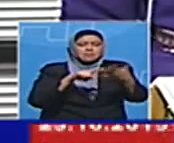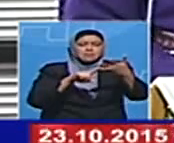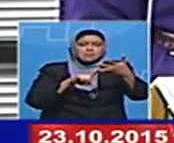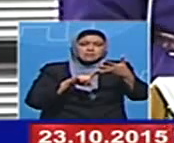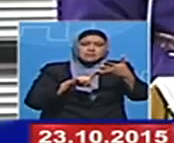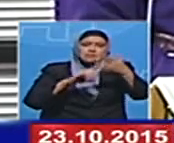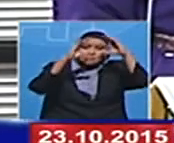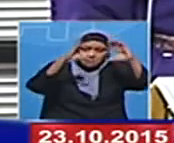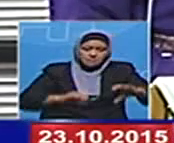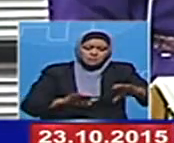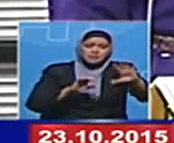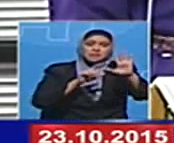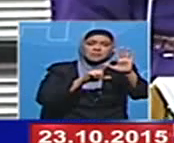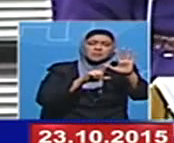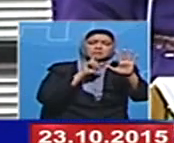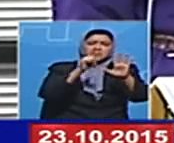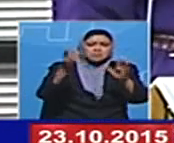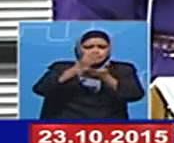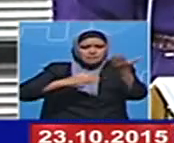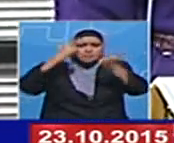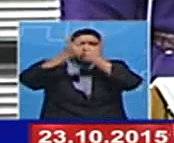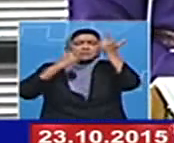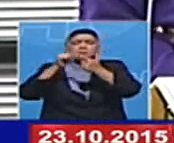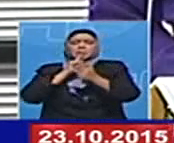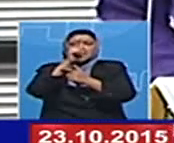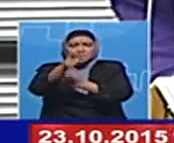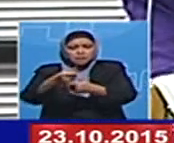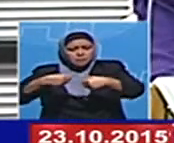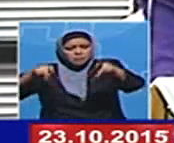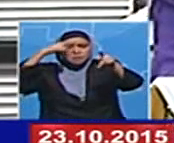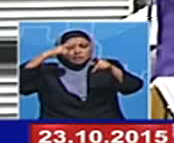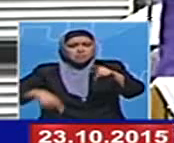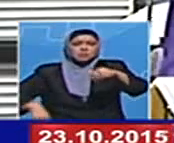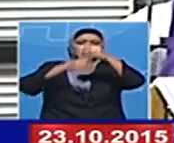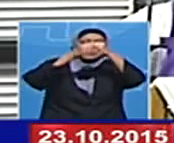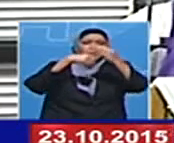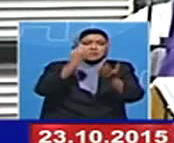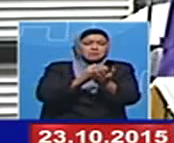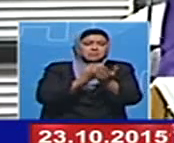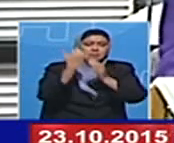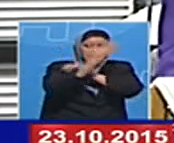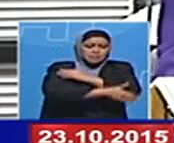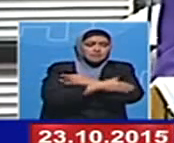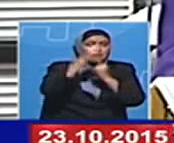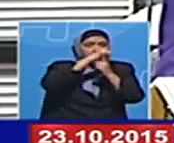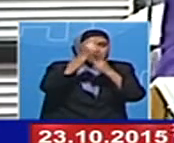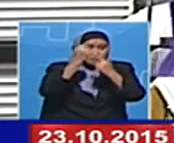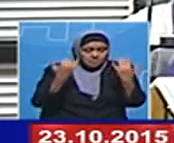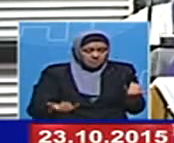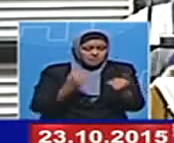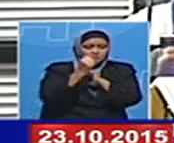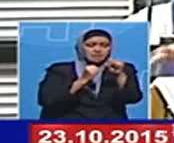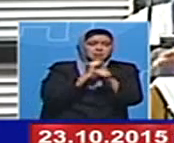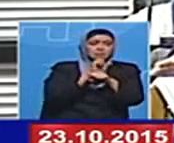pelancongan merupakan sektor yang paling berpotensi untuk menjana ekonomi negara dalam keadaan kini untuk tahun 2016